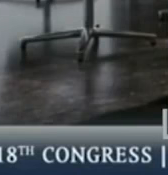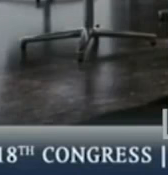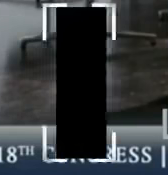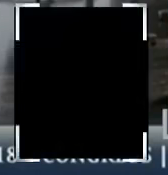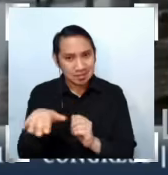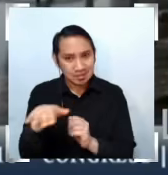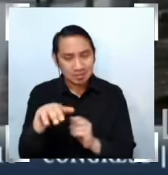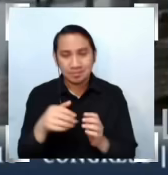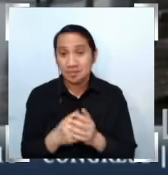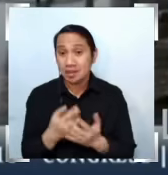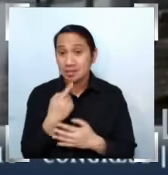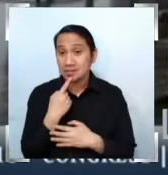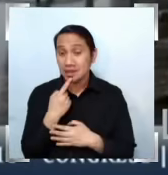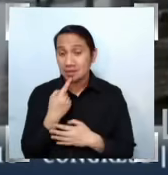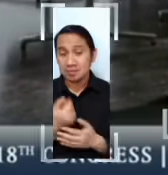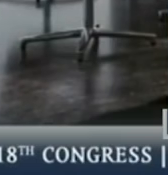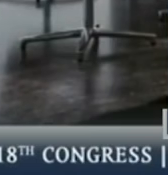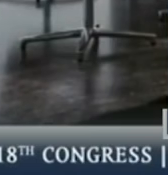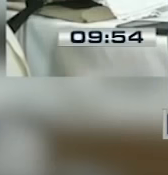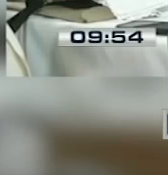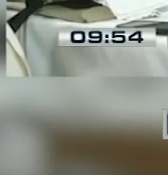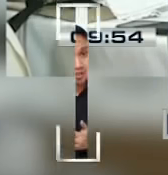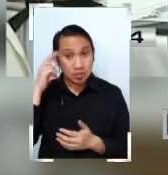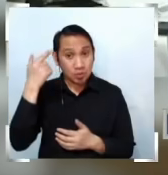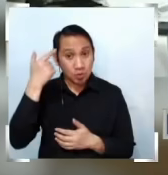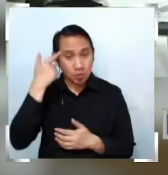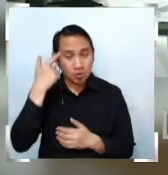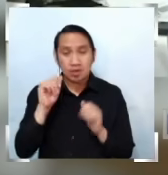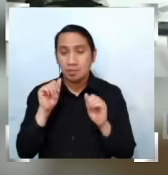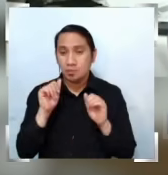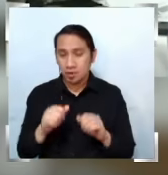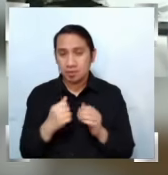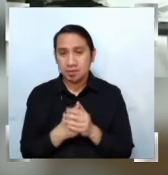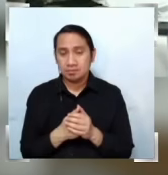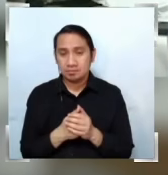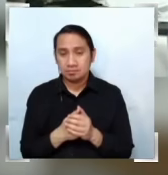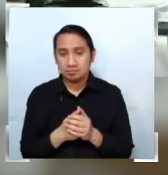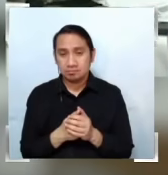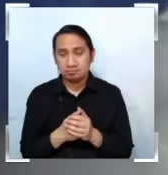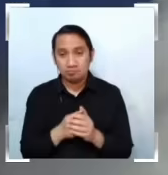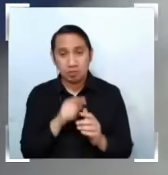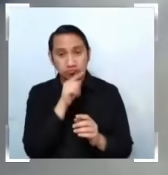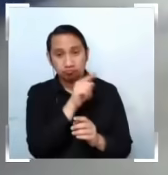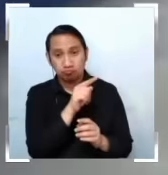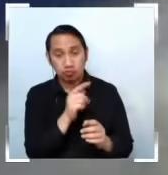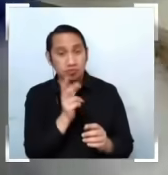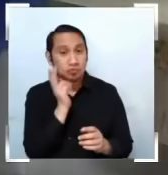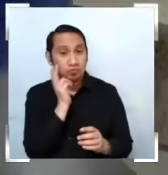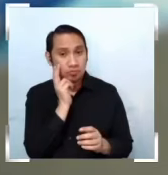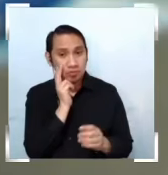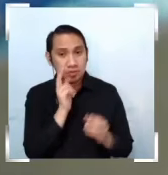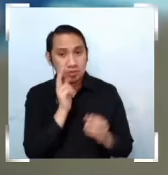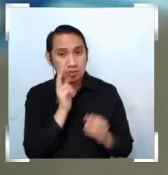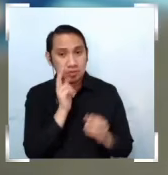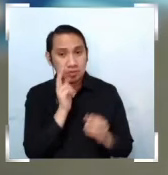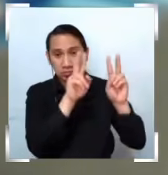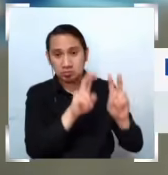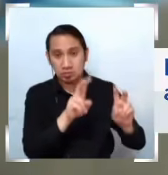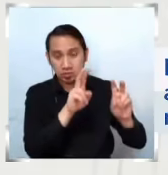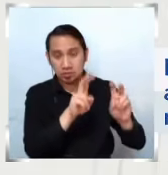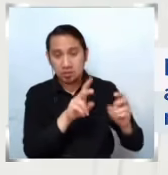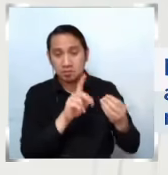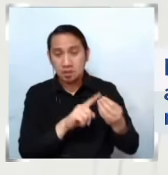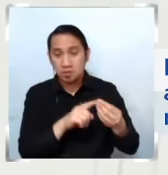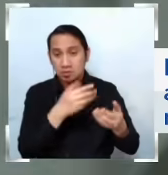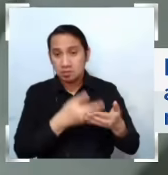Sabi ni Senador Richard Gordon kahapon, posibleng umabot hanggang kay Pangulong Duterte ang investigasyon kaugnay ng mga umano'y overpriced sa pagbili ng mga face